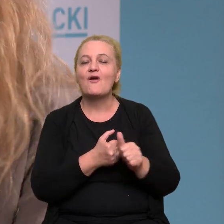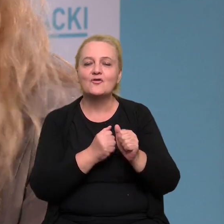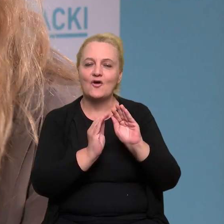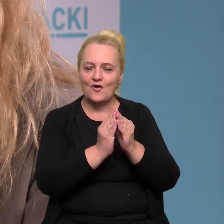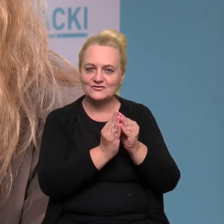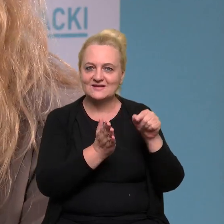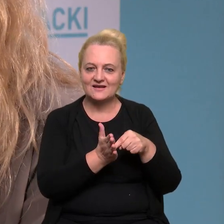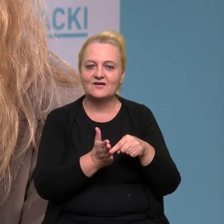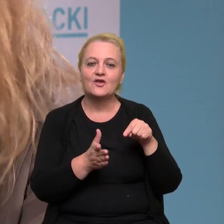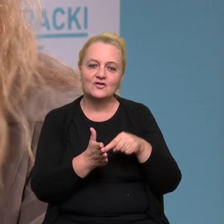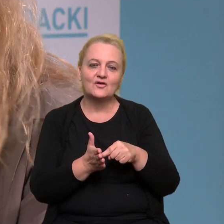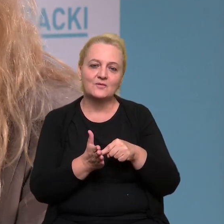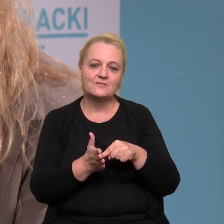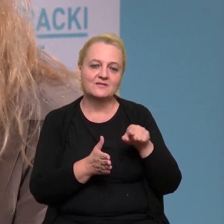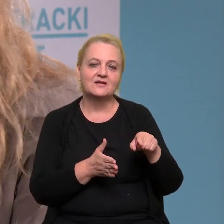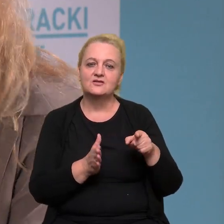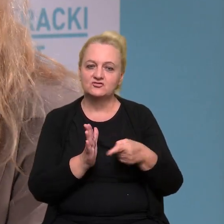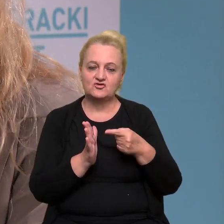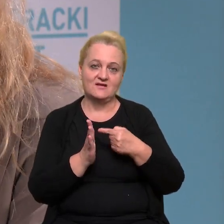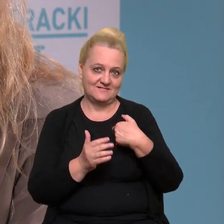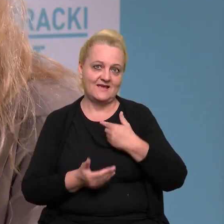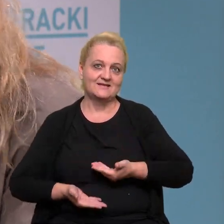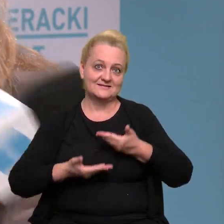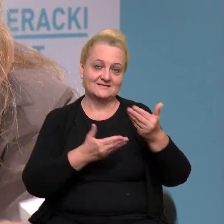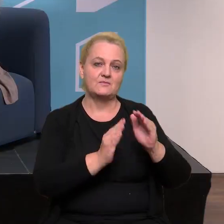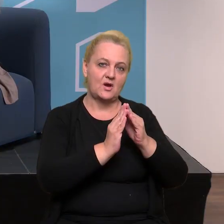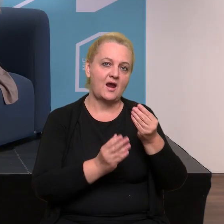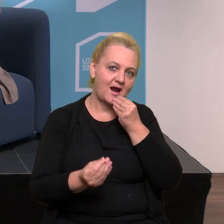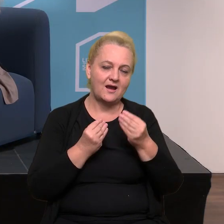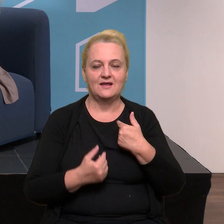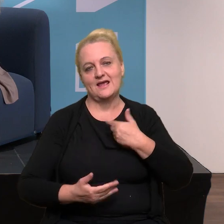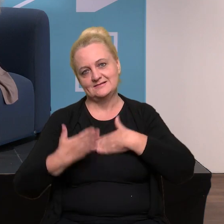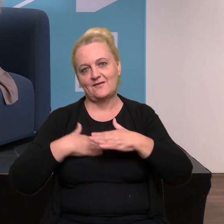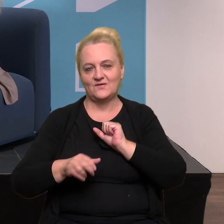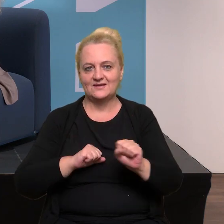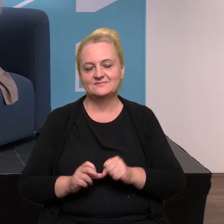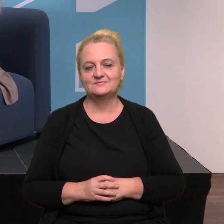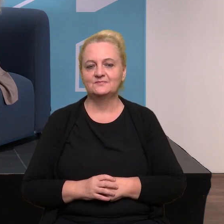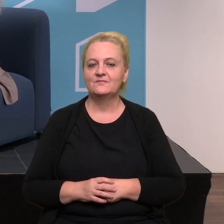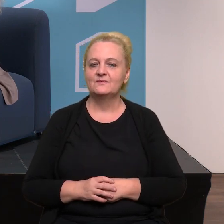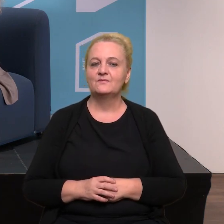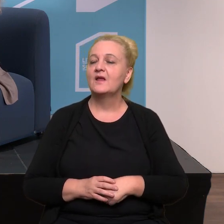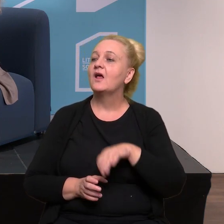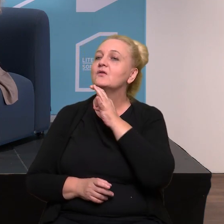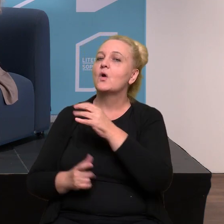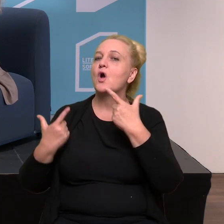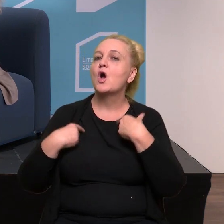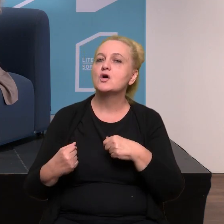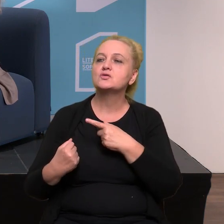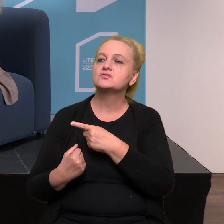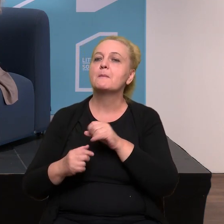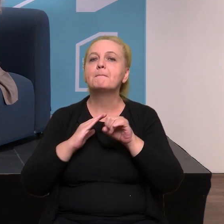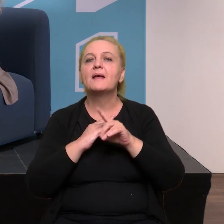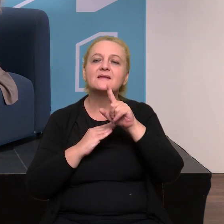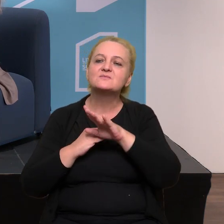ostrygi. I od tego czasu jestem często zapraszana na ostrygi. To mnie cieszy. A jaki jest twój osobisty stosunek do